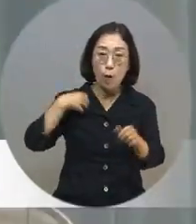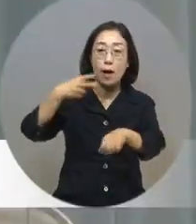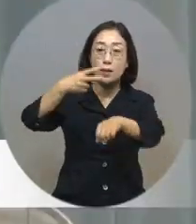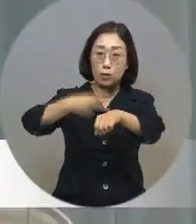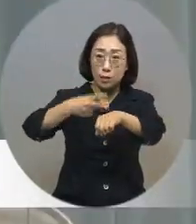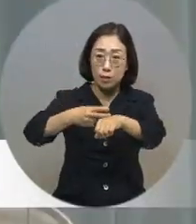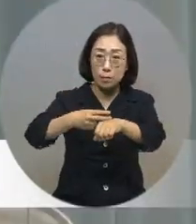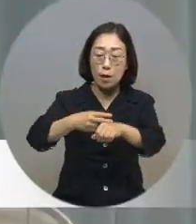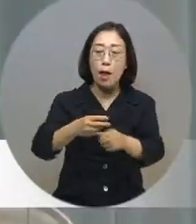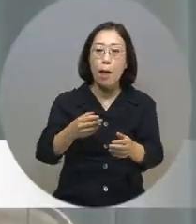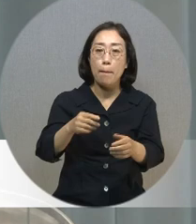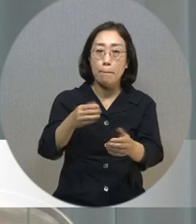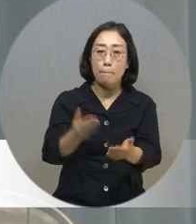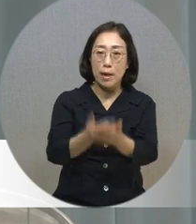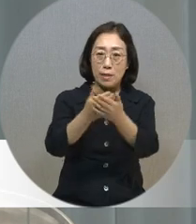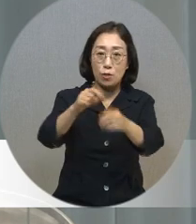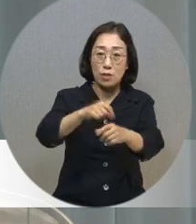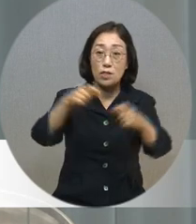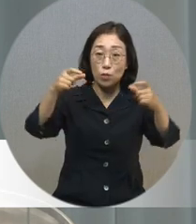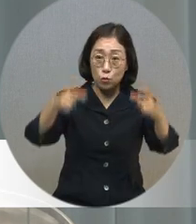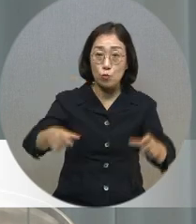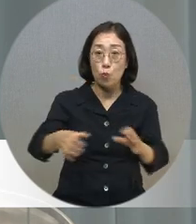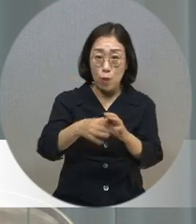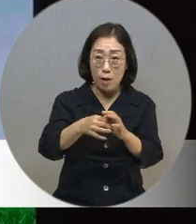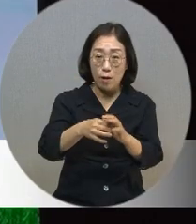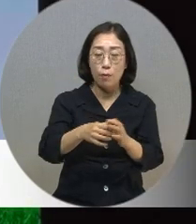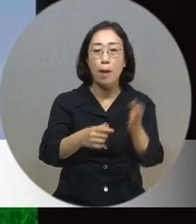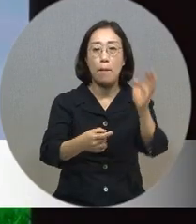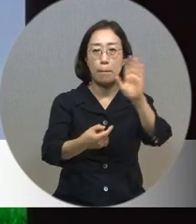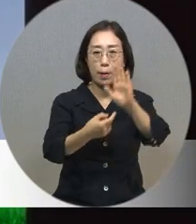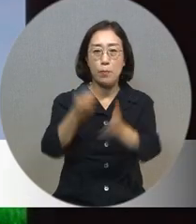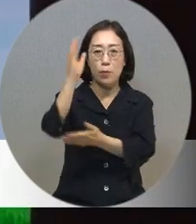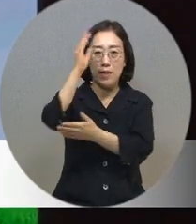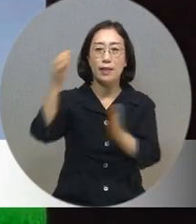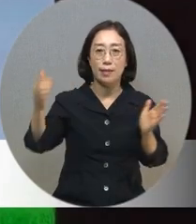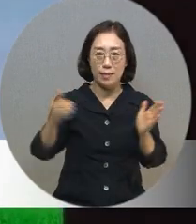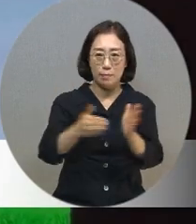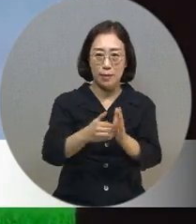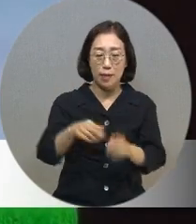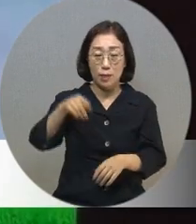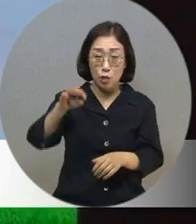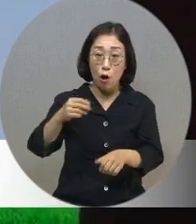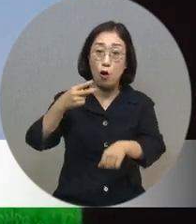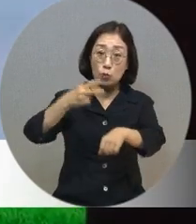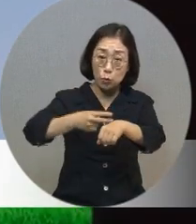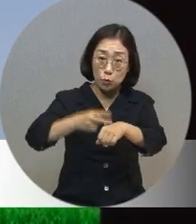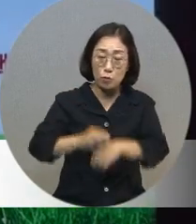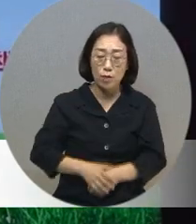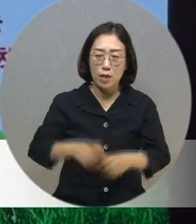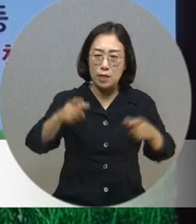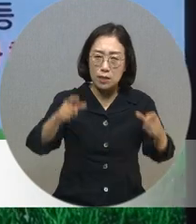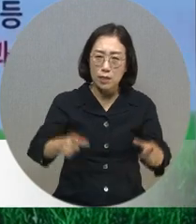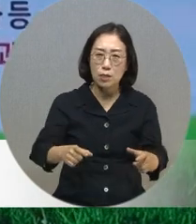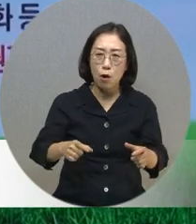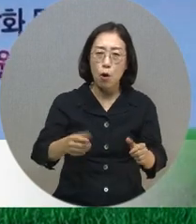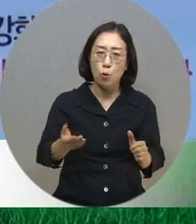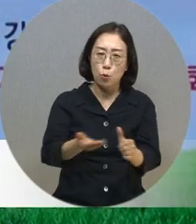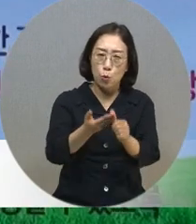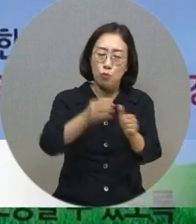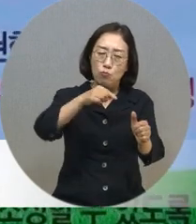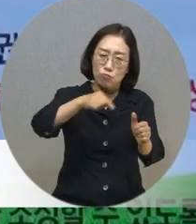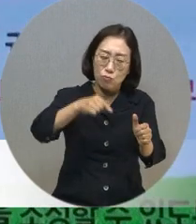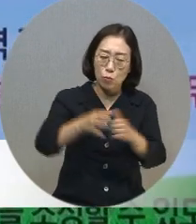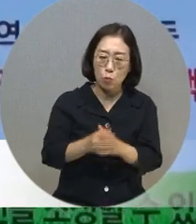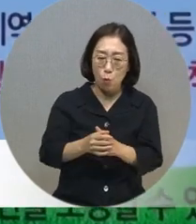교육발전 특구 발전 방안을 주제로 발표했습니다 정종민 교수는 지역 인재 양성과 지역 정주